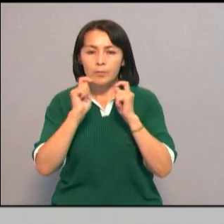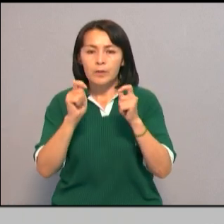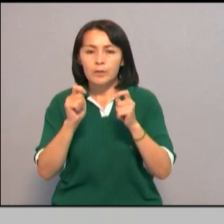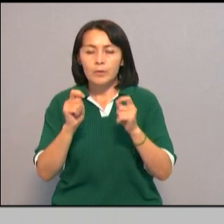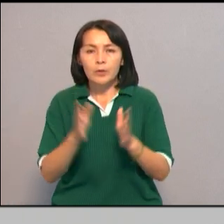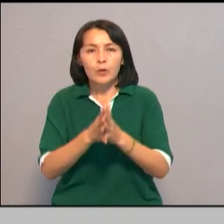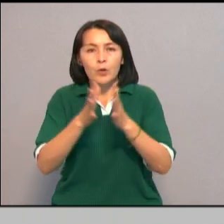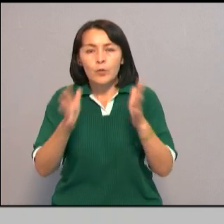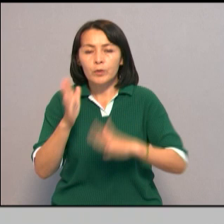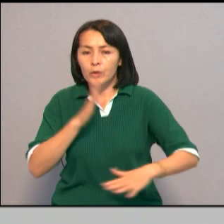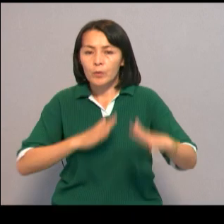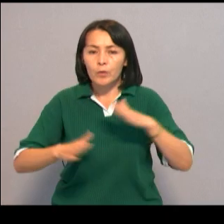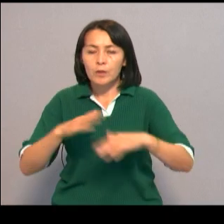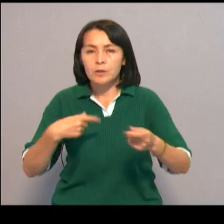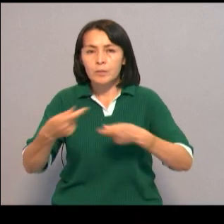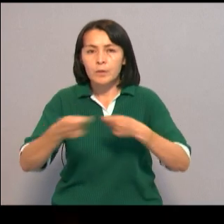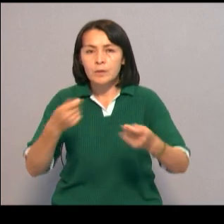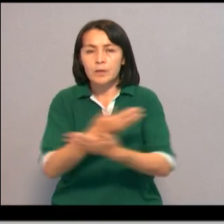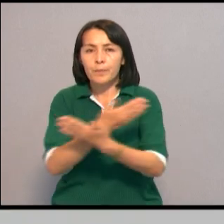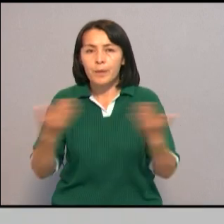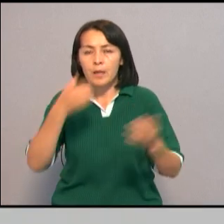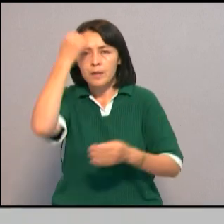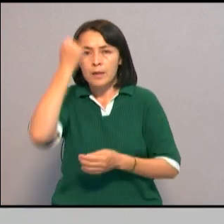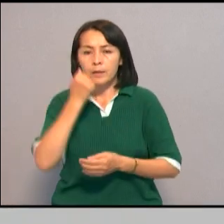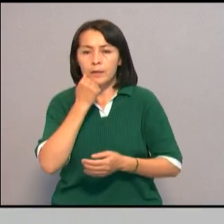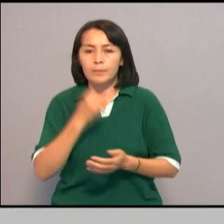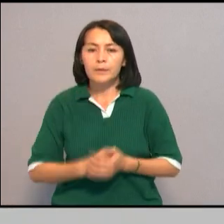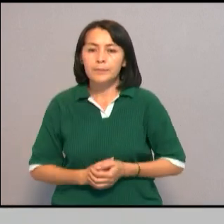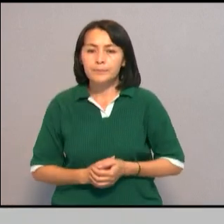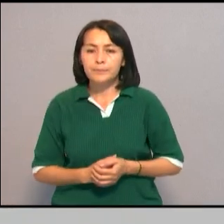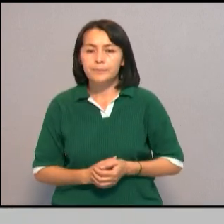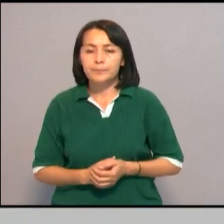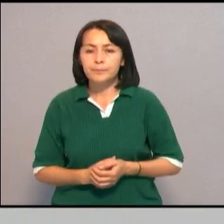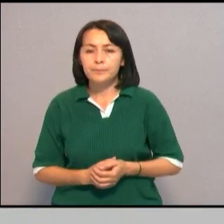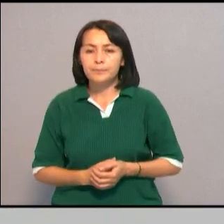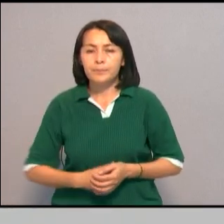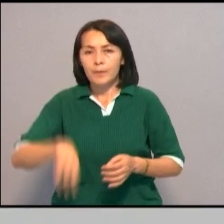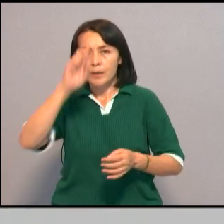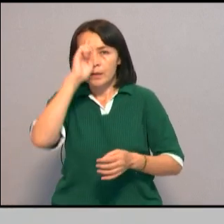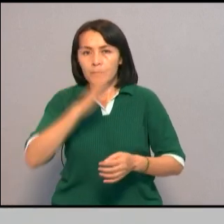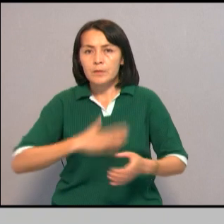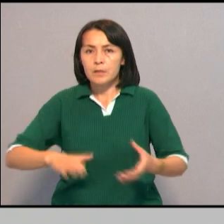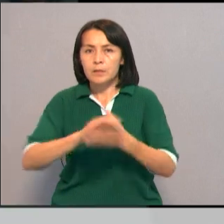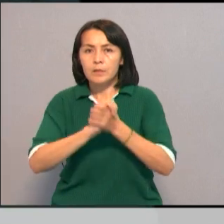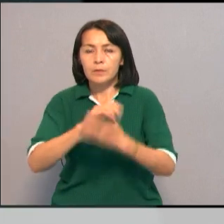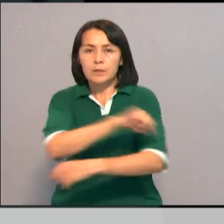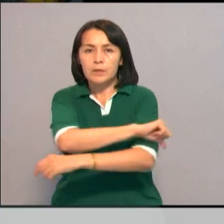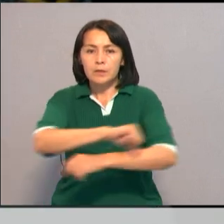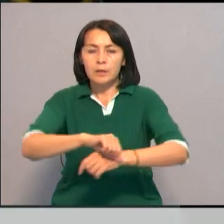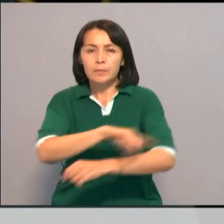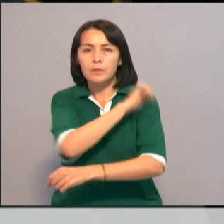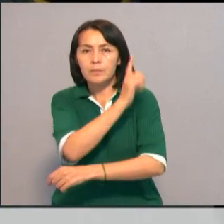Оған да үлкен қуаныштымын, басшылыққа, барлығына рахметімді айтам. Еліміз тыныш, шекарамыз берік